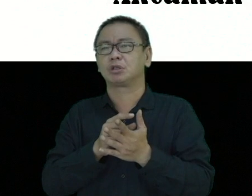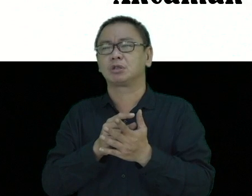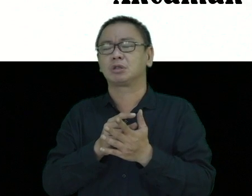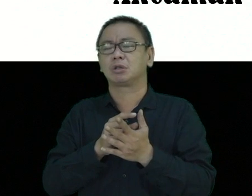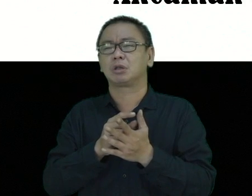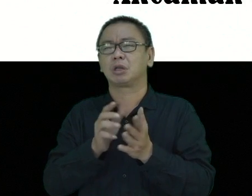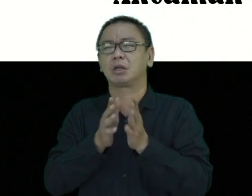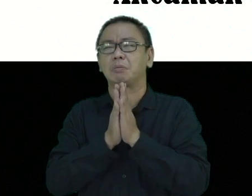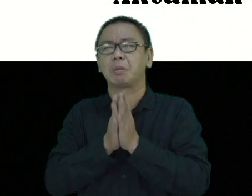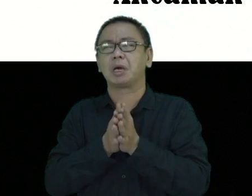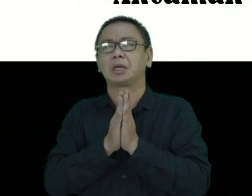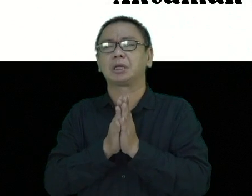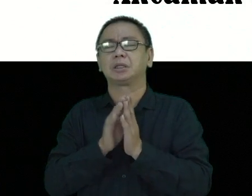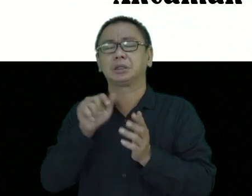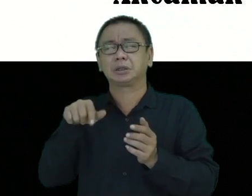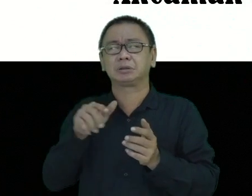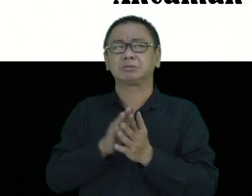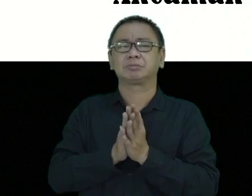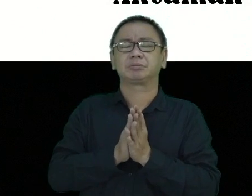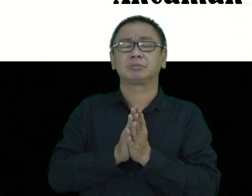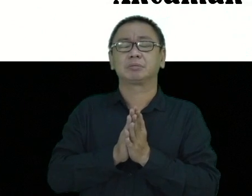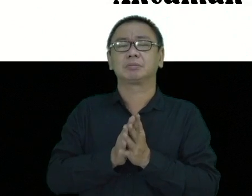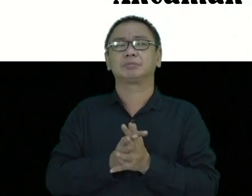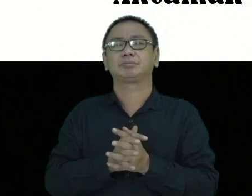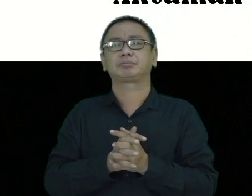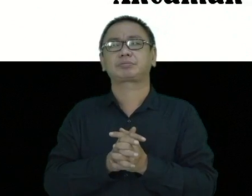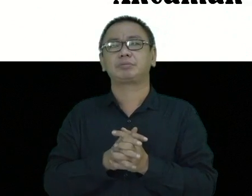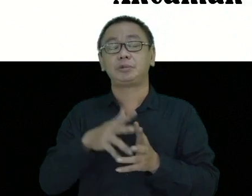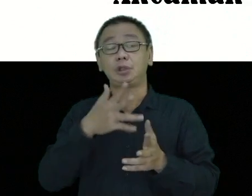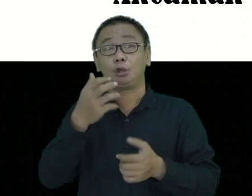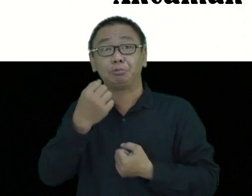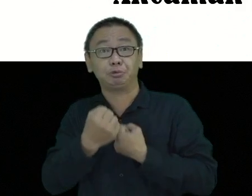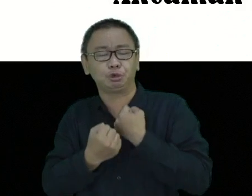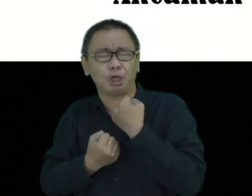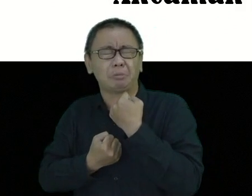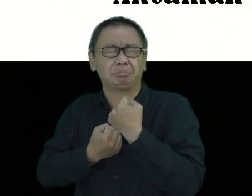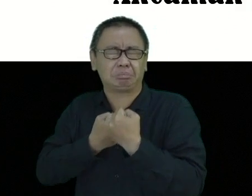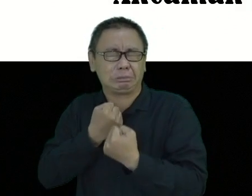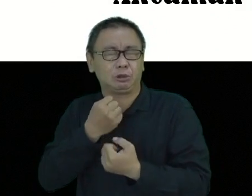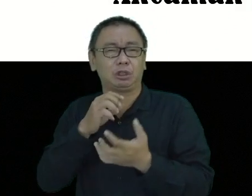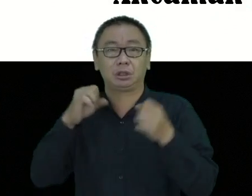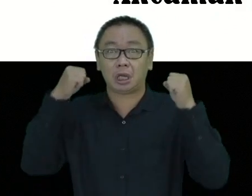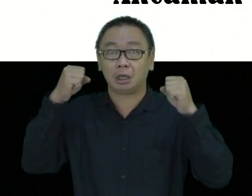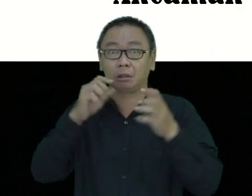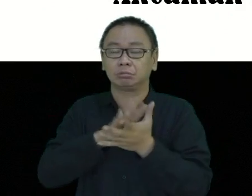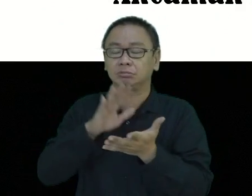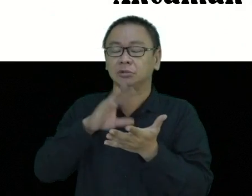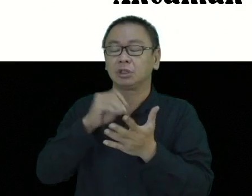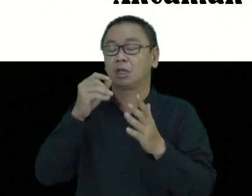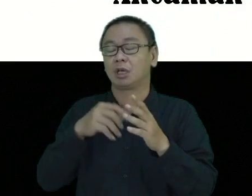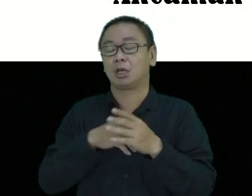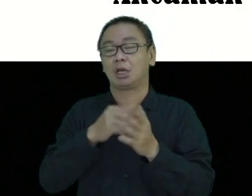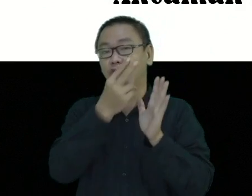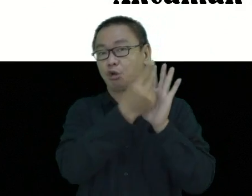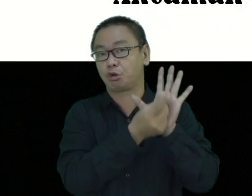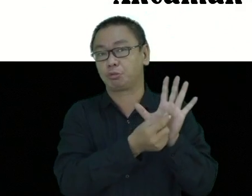Mereka berupaya sekuat tenaga di tengah-tengah kesulitan ekonomi ini supaya perusahaannya tidak ambruk